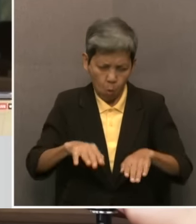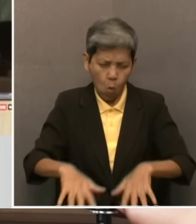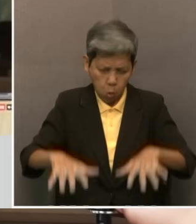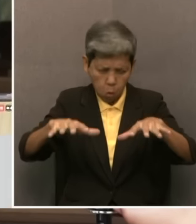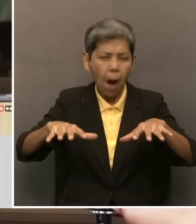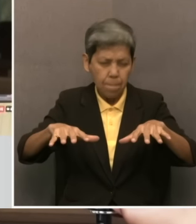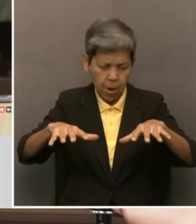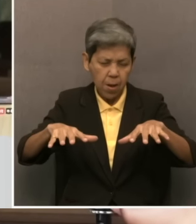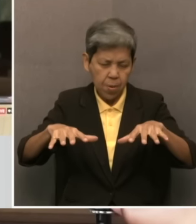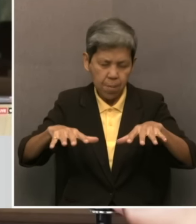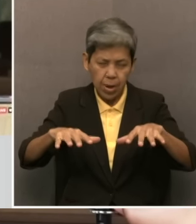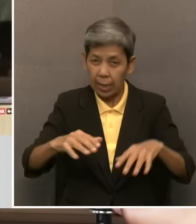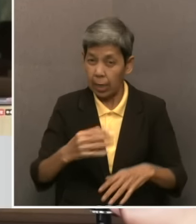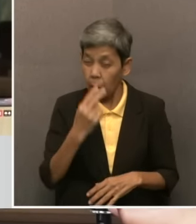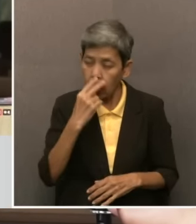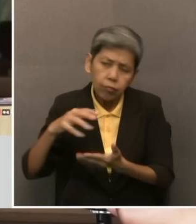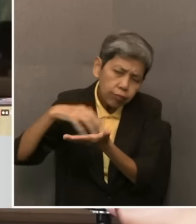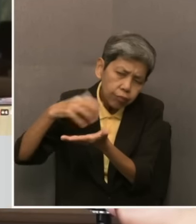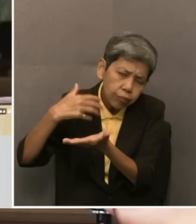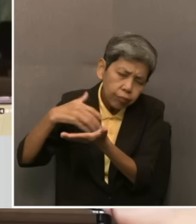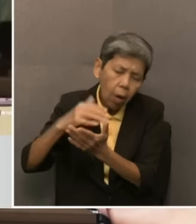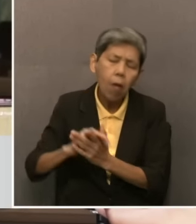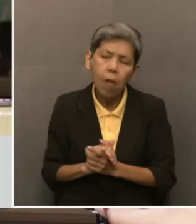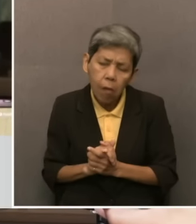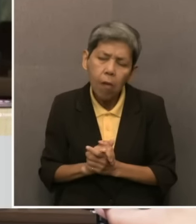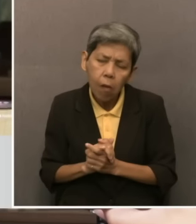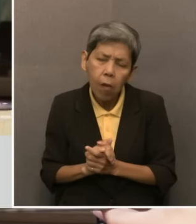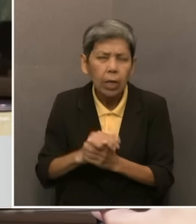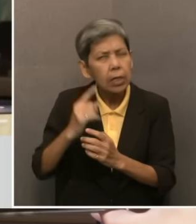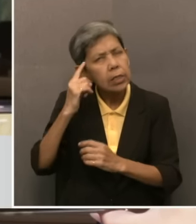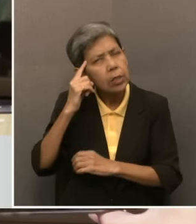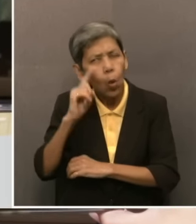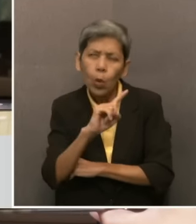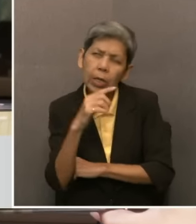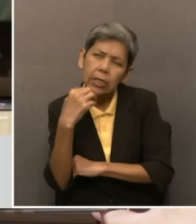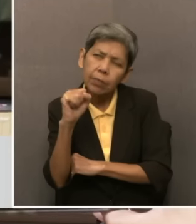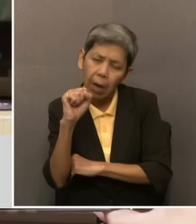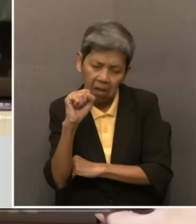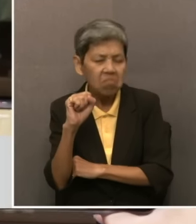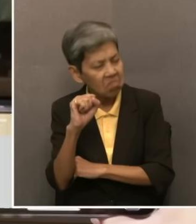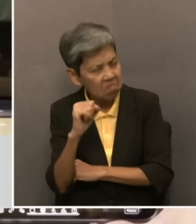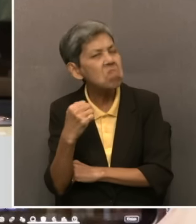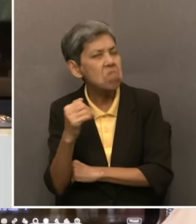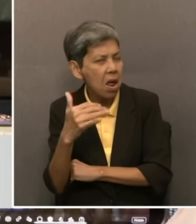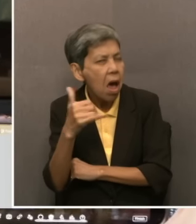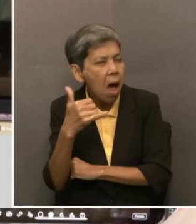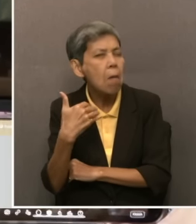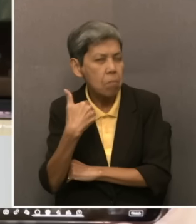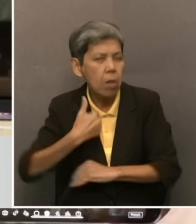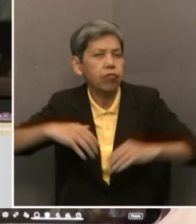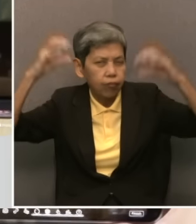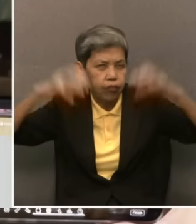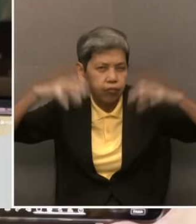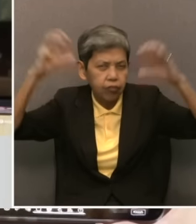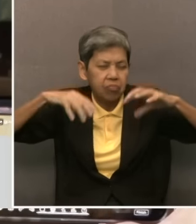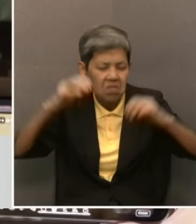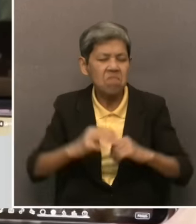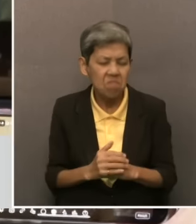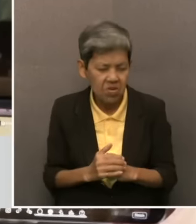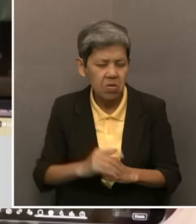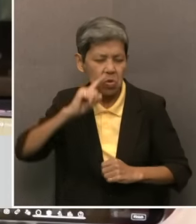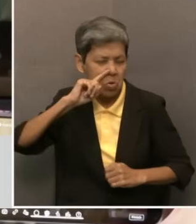วก็ตามรายงานเราคิดว่าประมาณช่วงวันที่10กว่าอะไรเงี้ยมันก็อาจจะมีฝนหรือมีอะไรอีกรอ